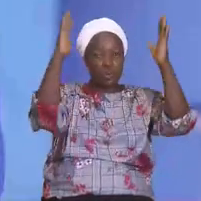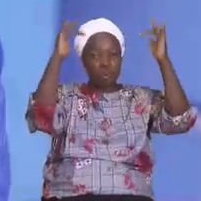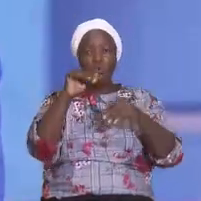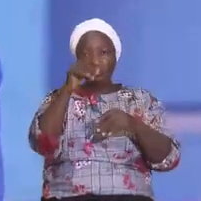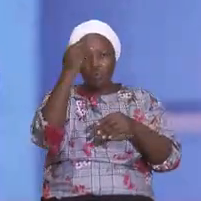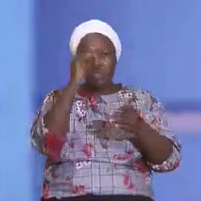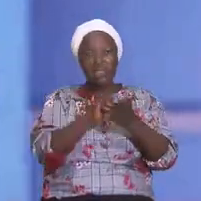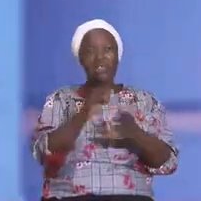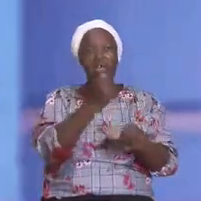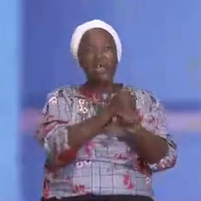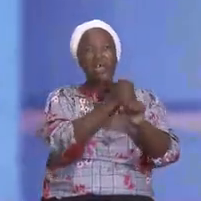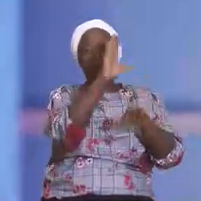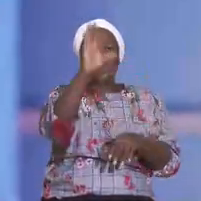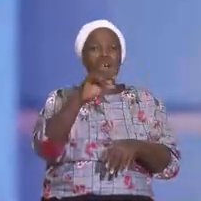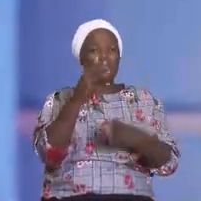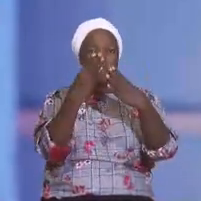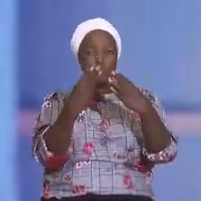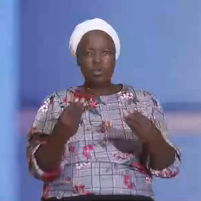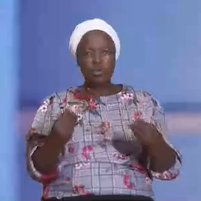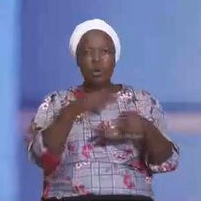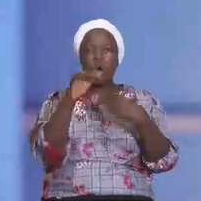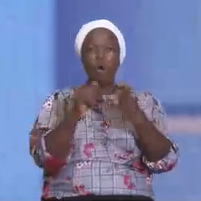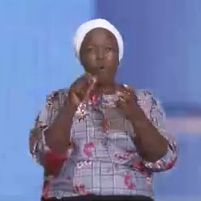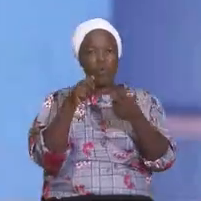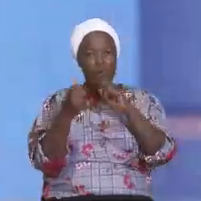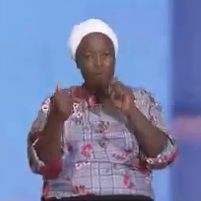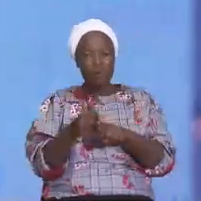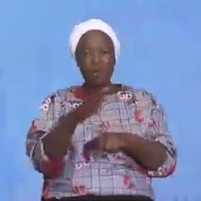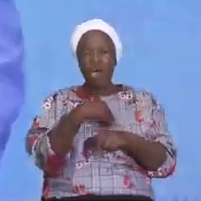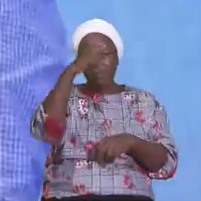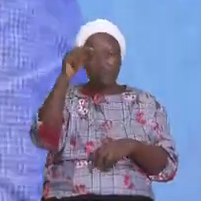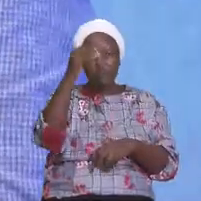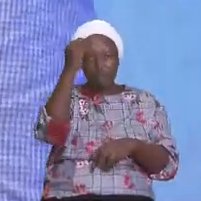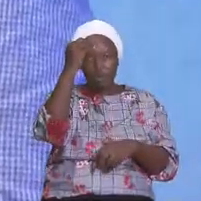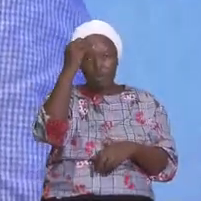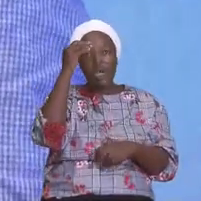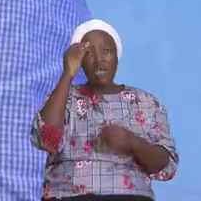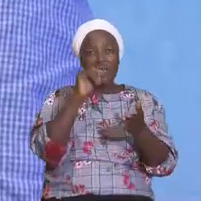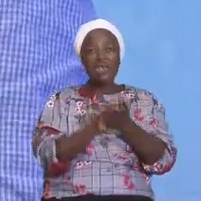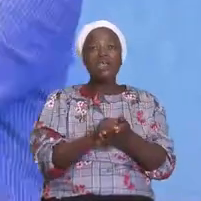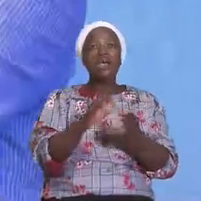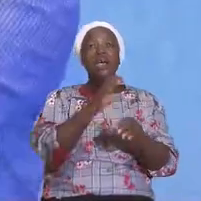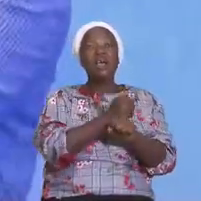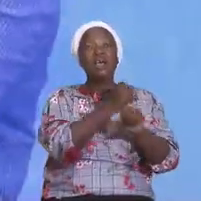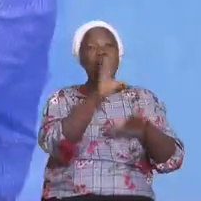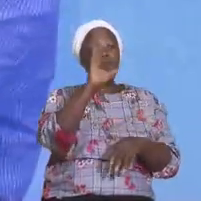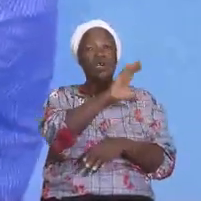d'espoir, tu vas croire contre espérance. Tu sais